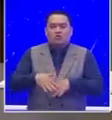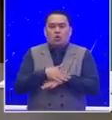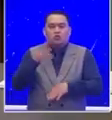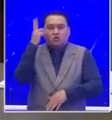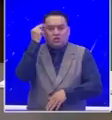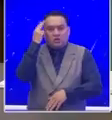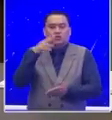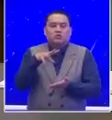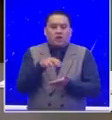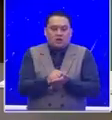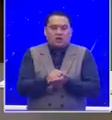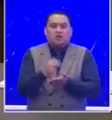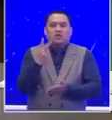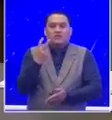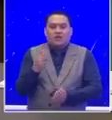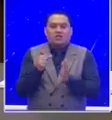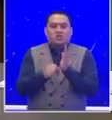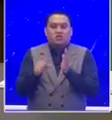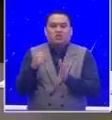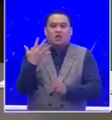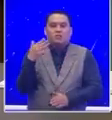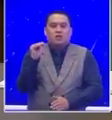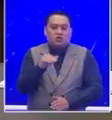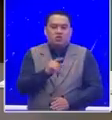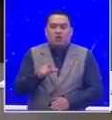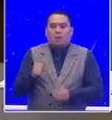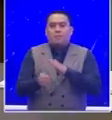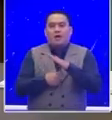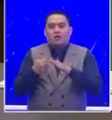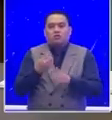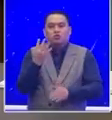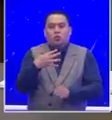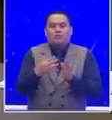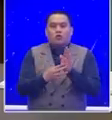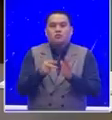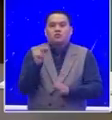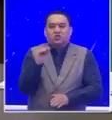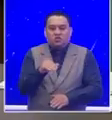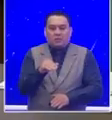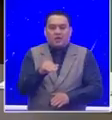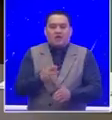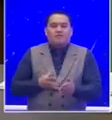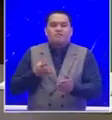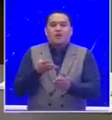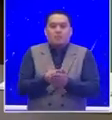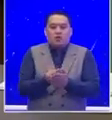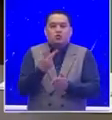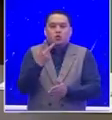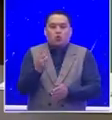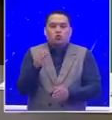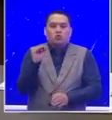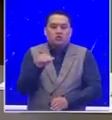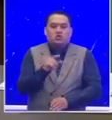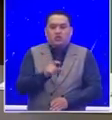численность самозанятых составляет 265 тысяч, безработных 48 тысяч. Всего выплаты получат свыше 300